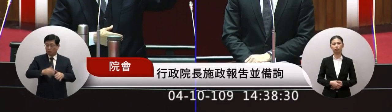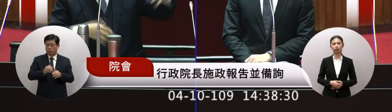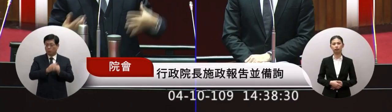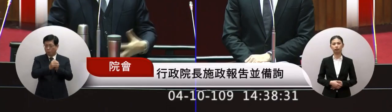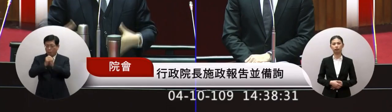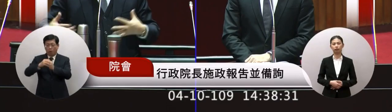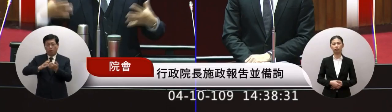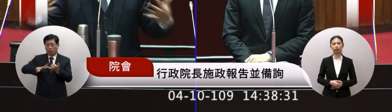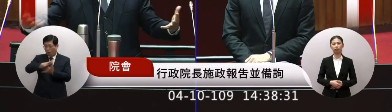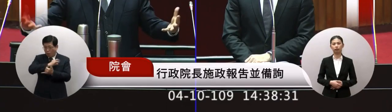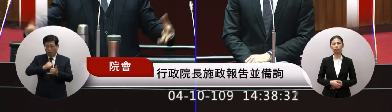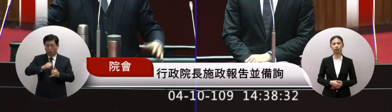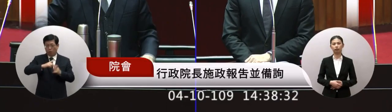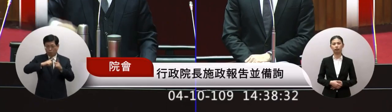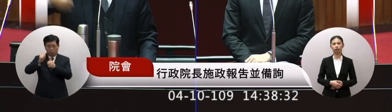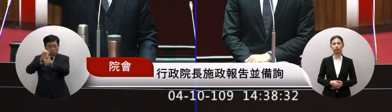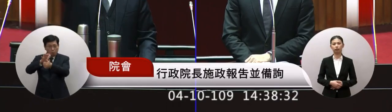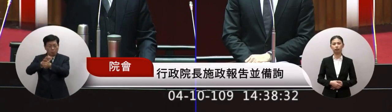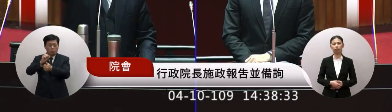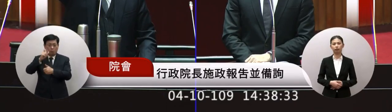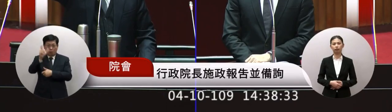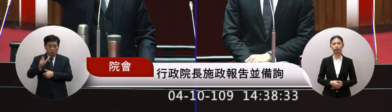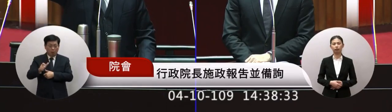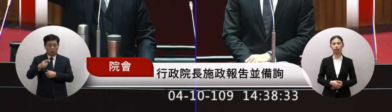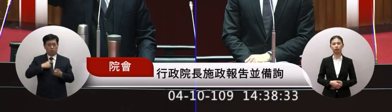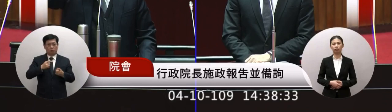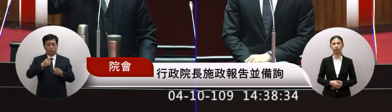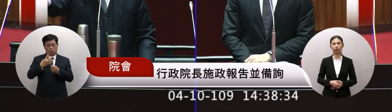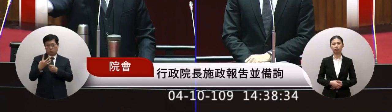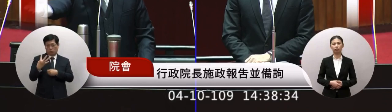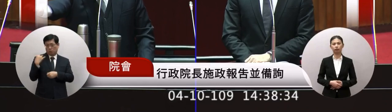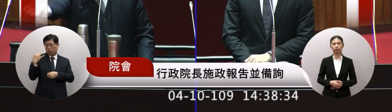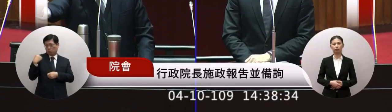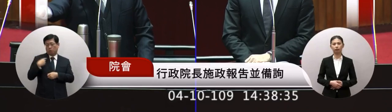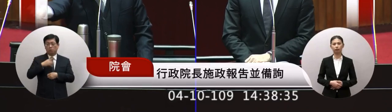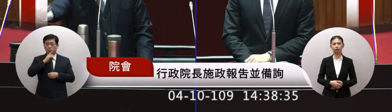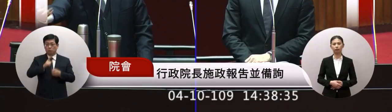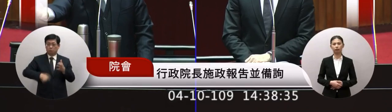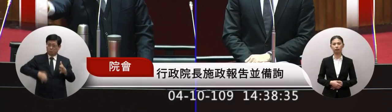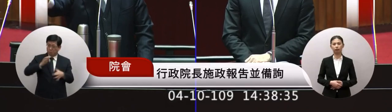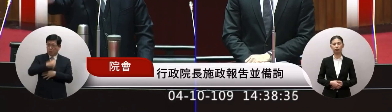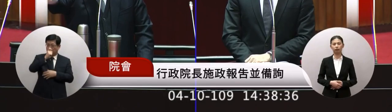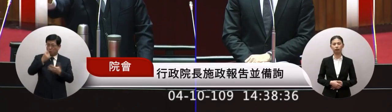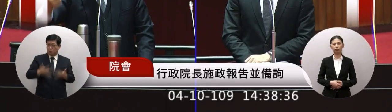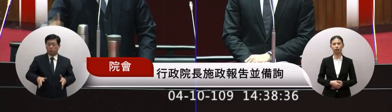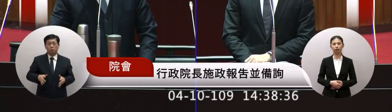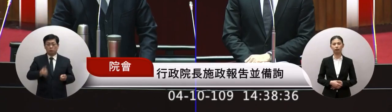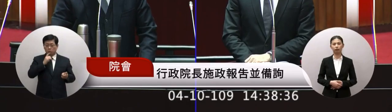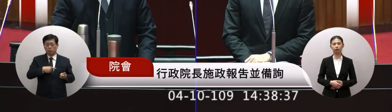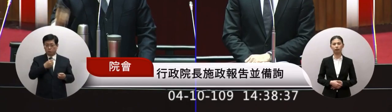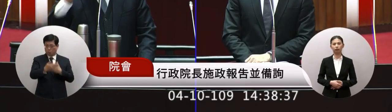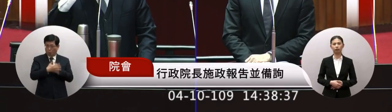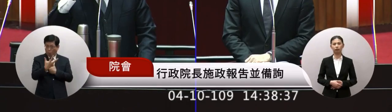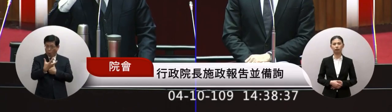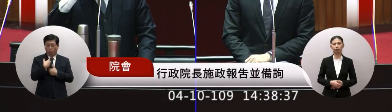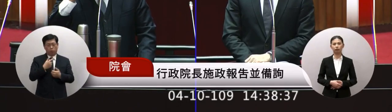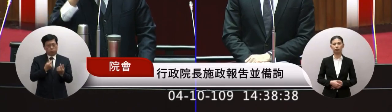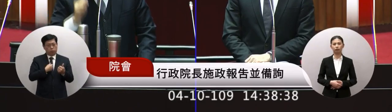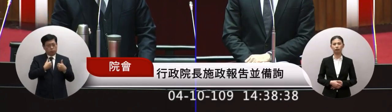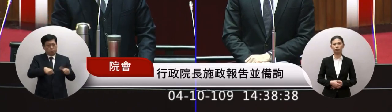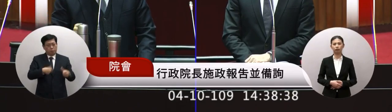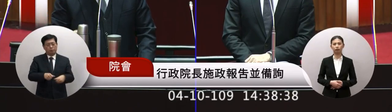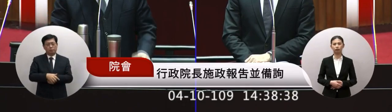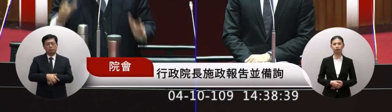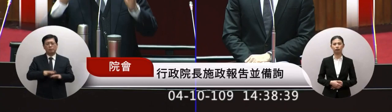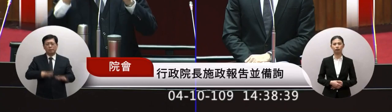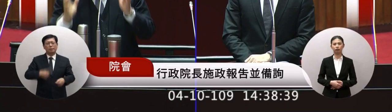故乡，台湾人几工之间捐一外，就是讲食人一嘴，行人一道。所以我